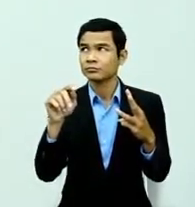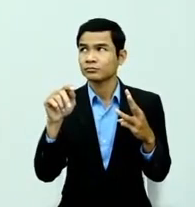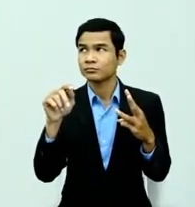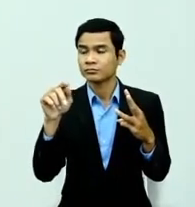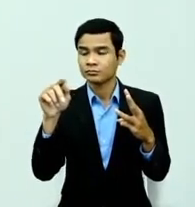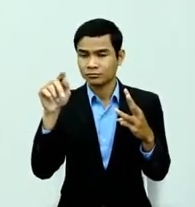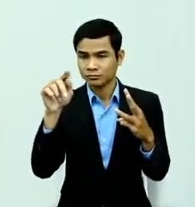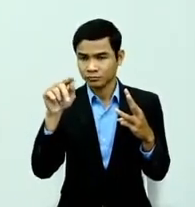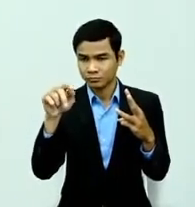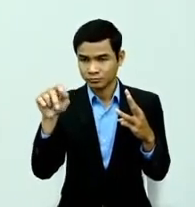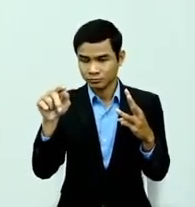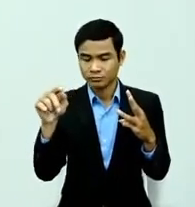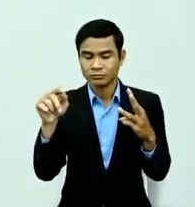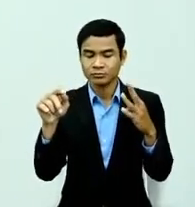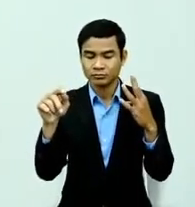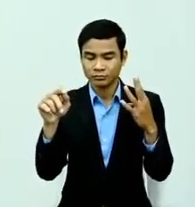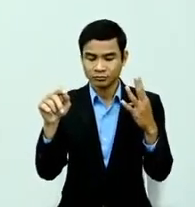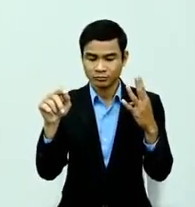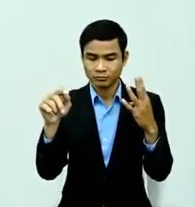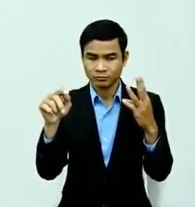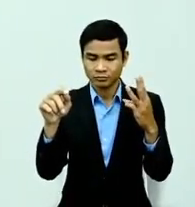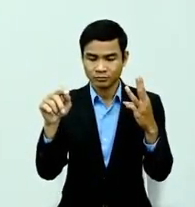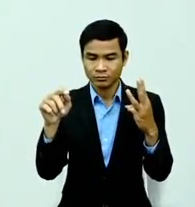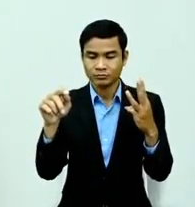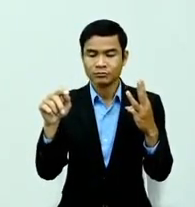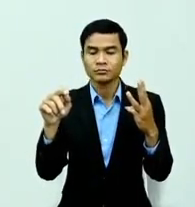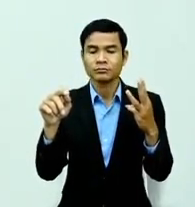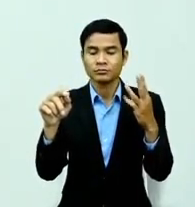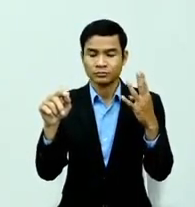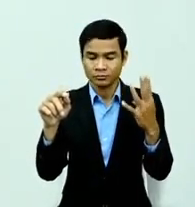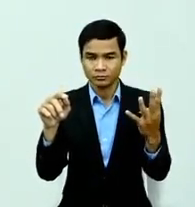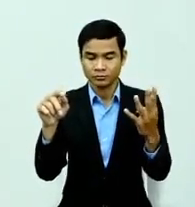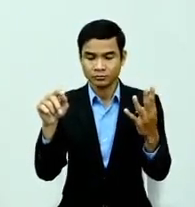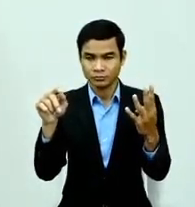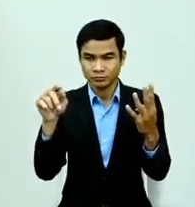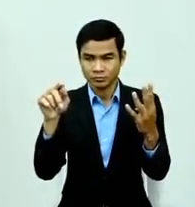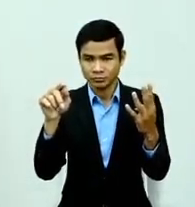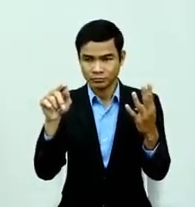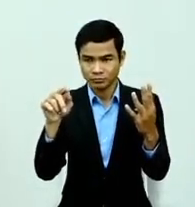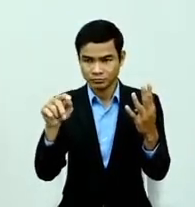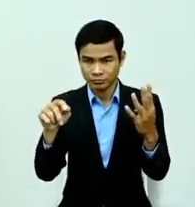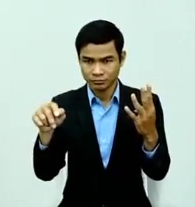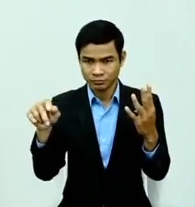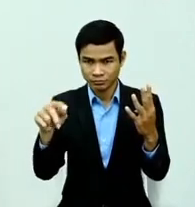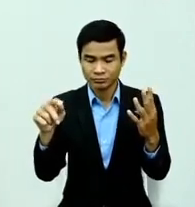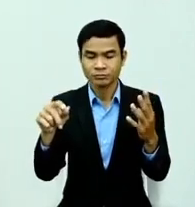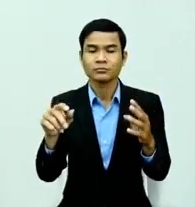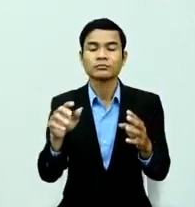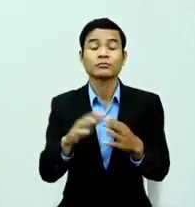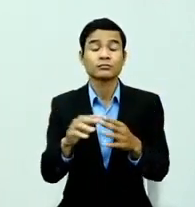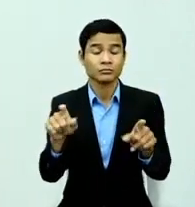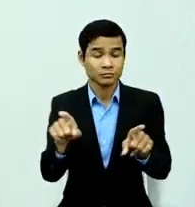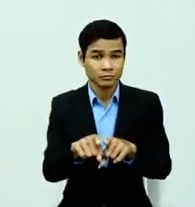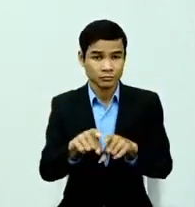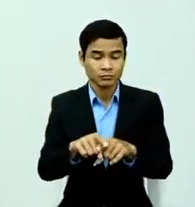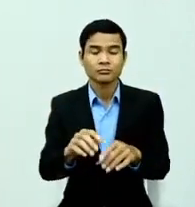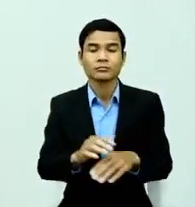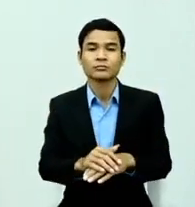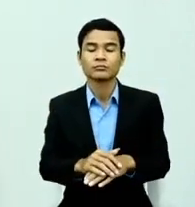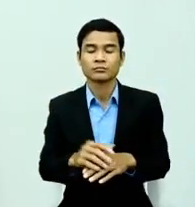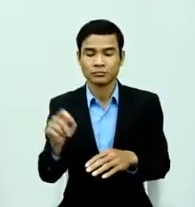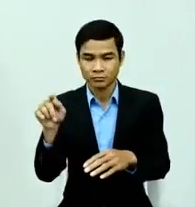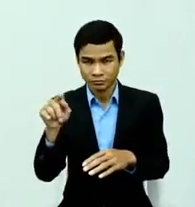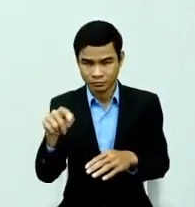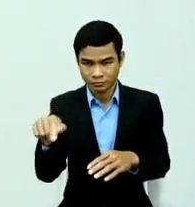ចលនាទី3ចំណែកចលនាទី4ក៏ខ្សែកោងបិទជិតដែរណាគឺដូចគ្